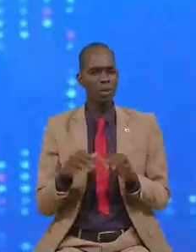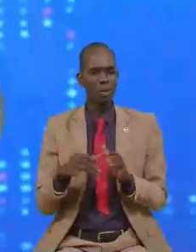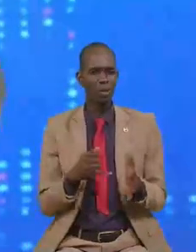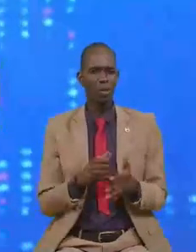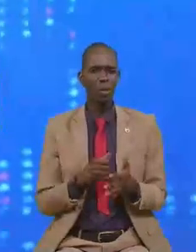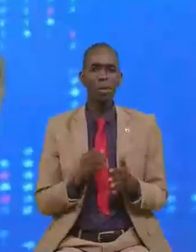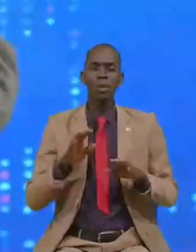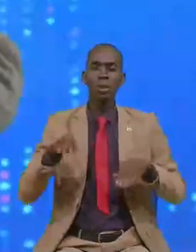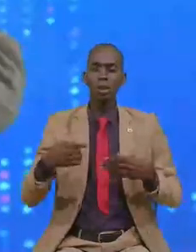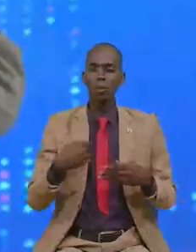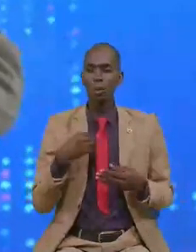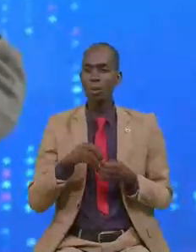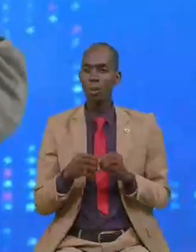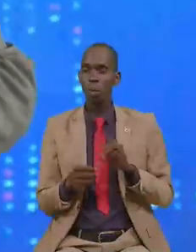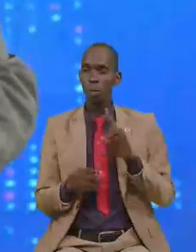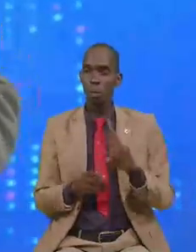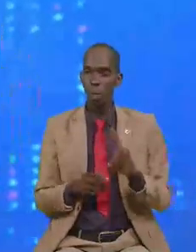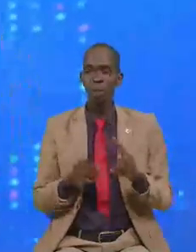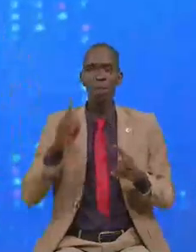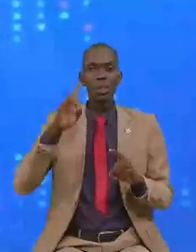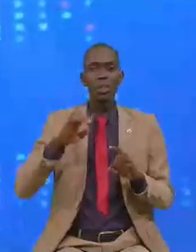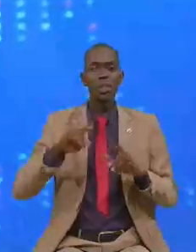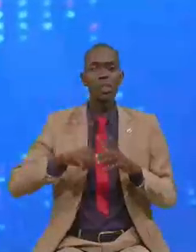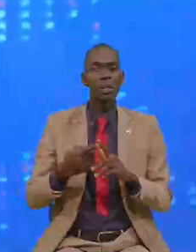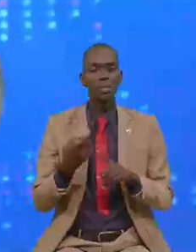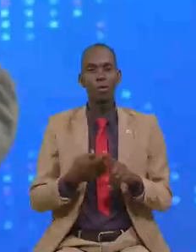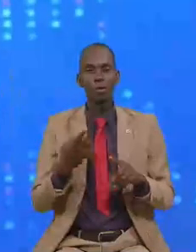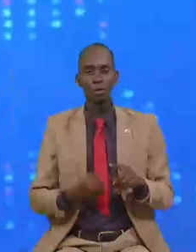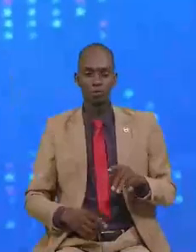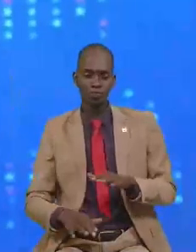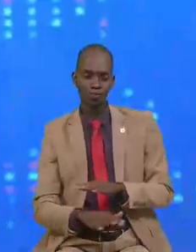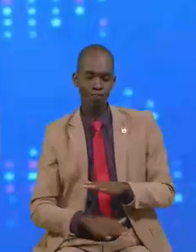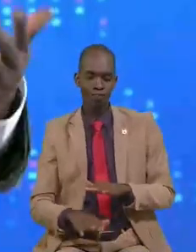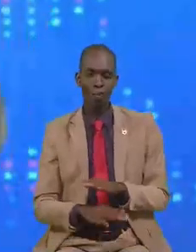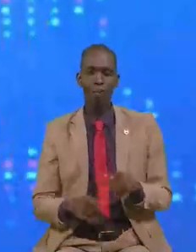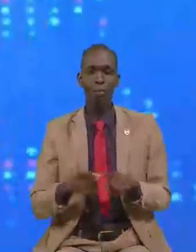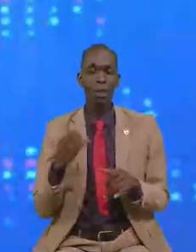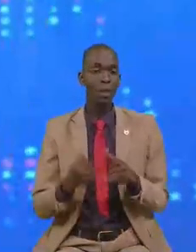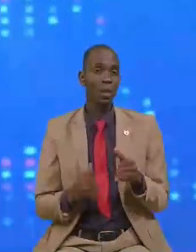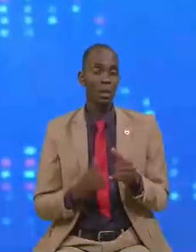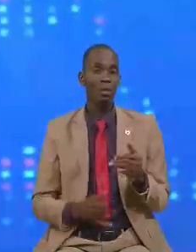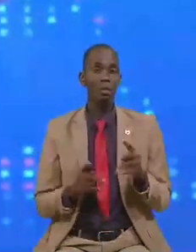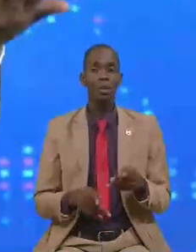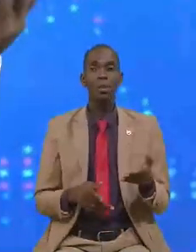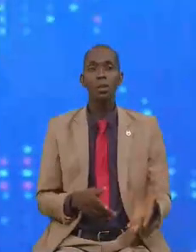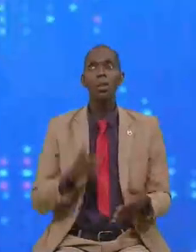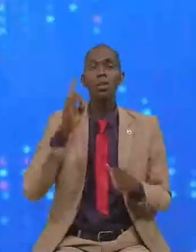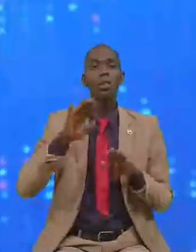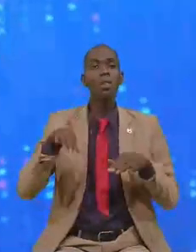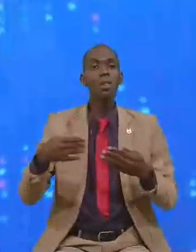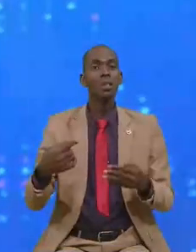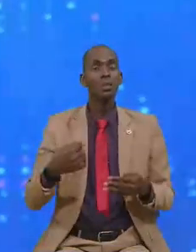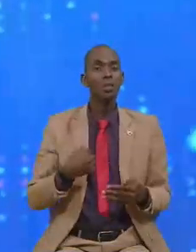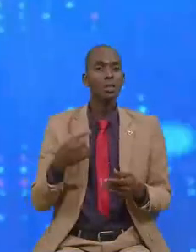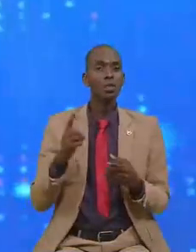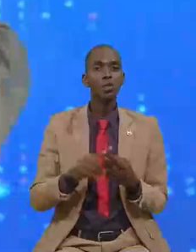donné, ça a commencé au bas niveau, le dernier là-bas. Il m'a donné un